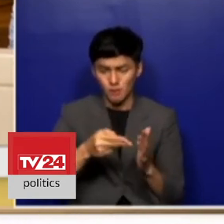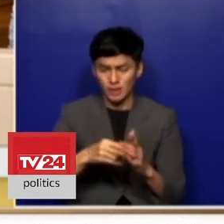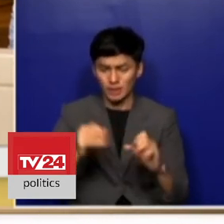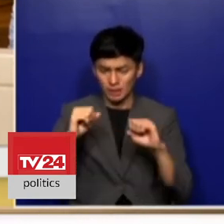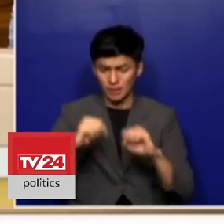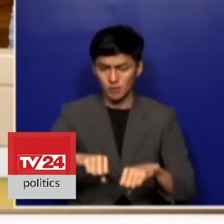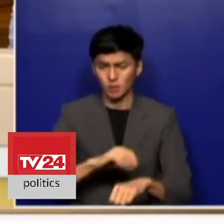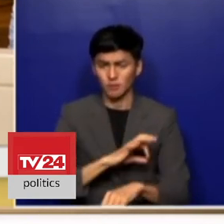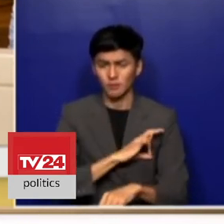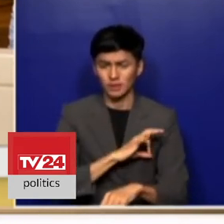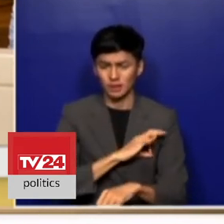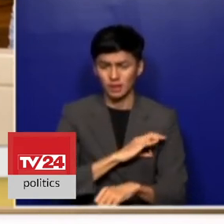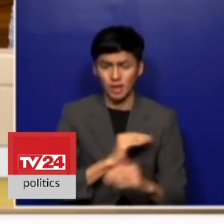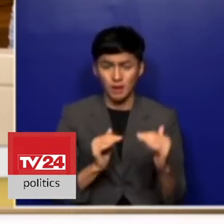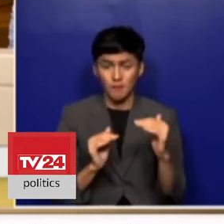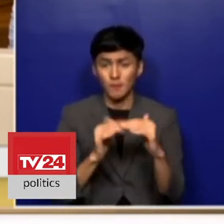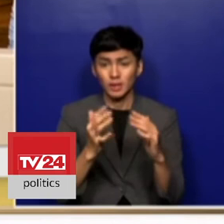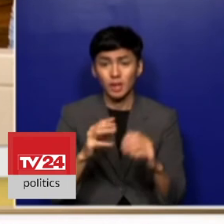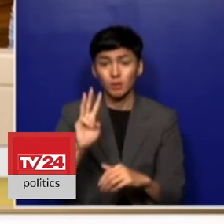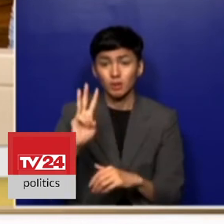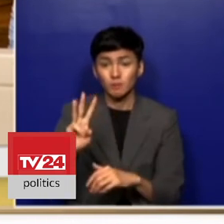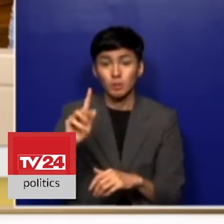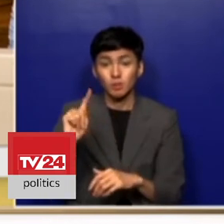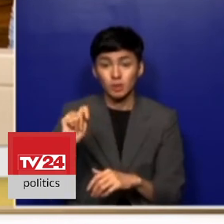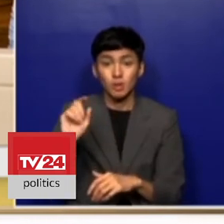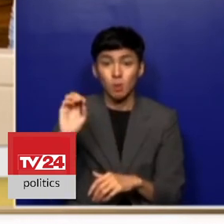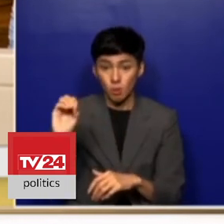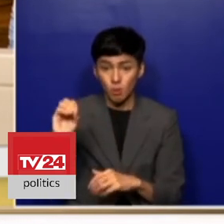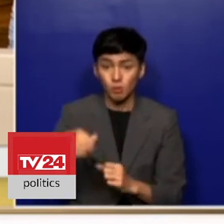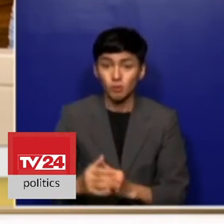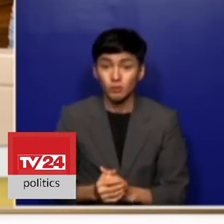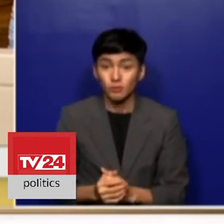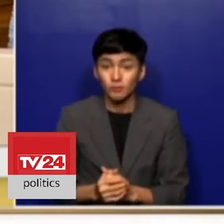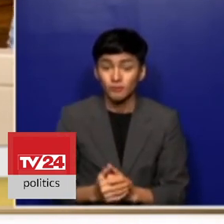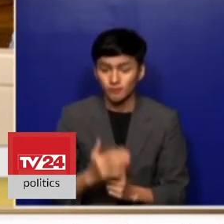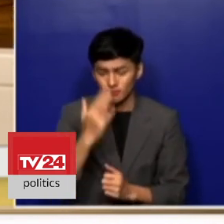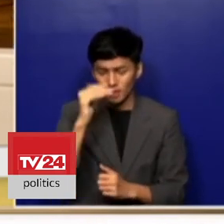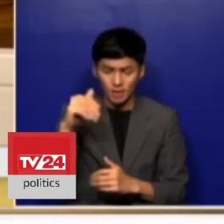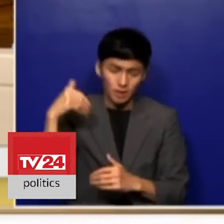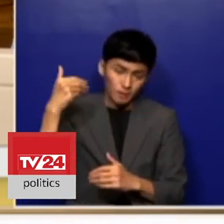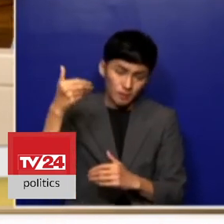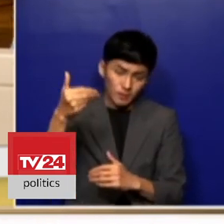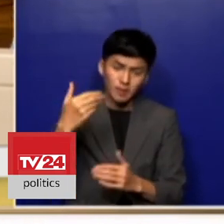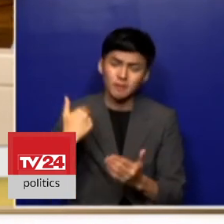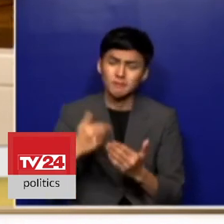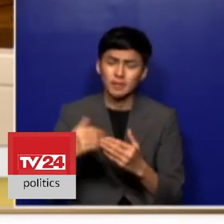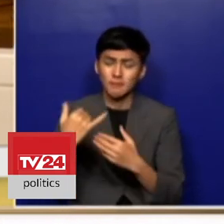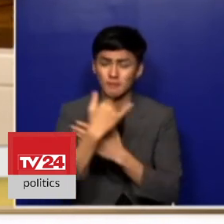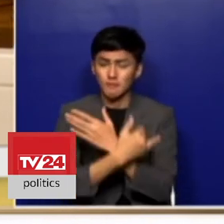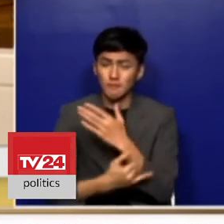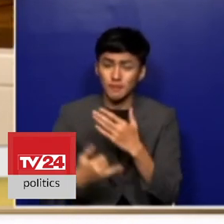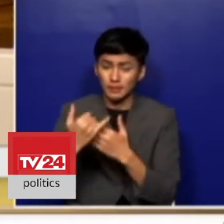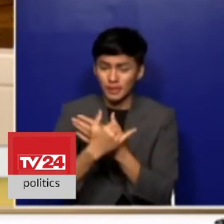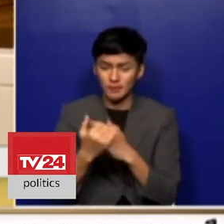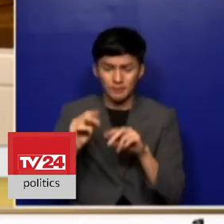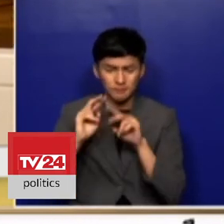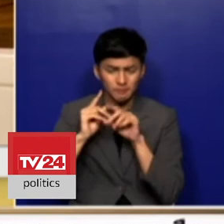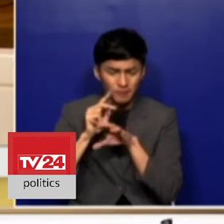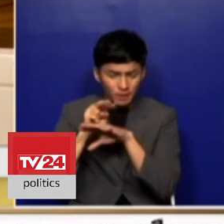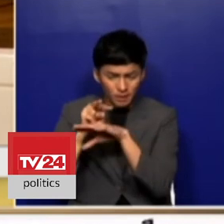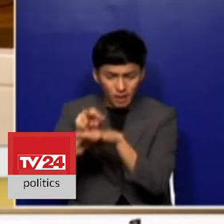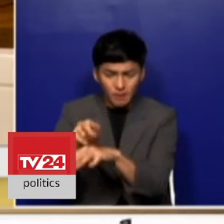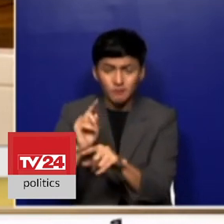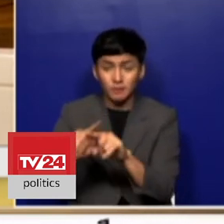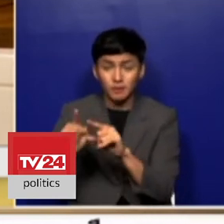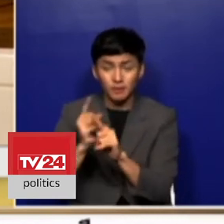กว่าองค์การการค้าโลกค่ะและแม้ว่าที่ผ่านมาจะยังไม่มีประเทศใดที่สามารถกำกับดูแลและเรียกเก็บอากร